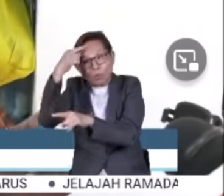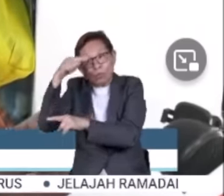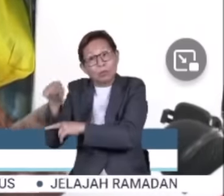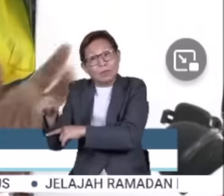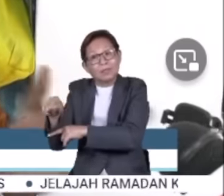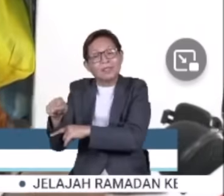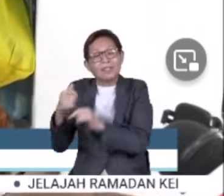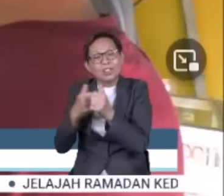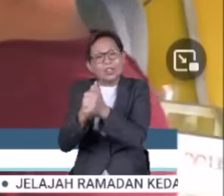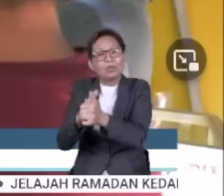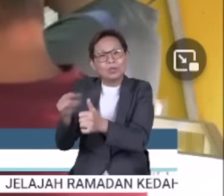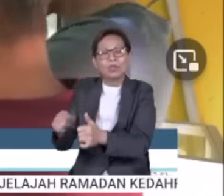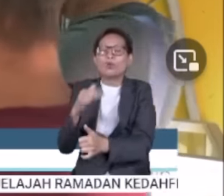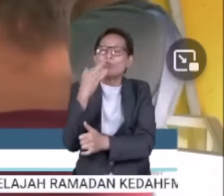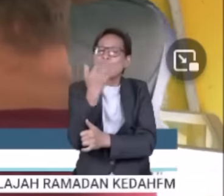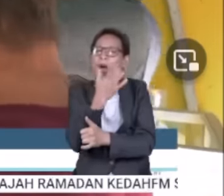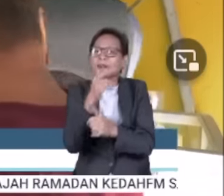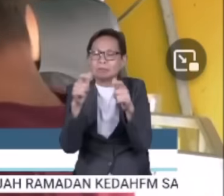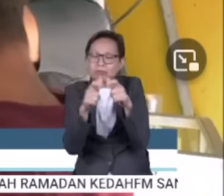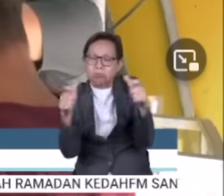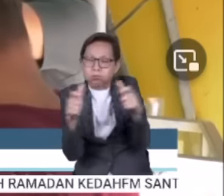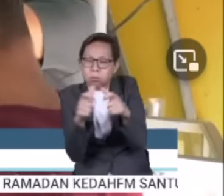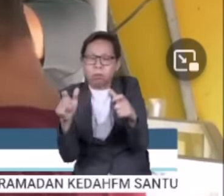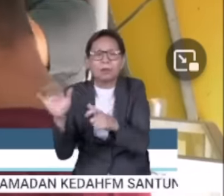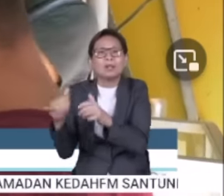height, warna.